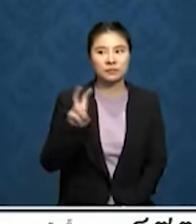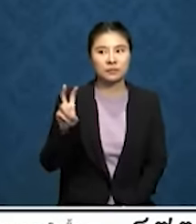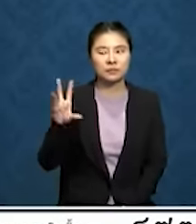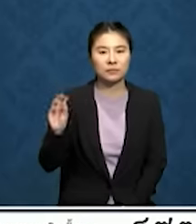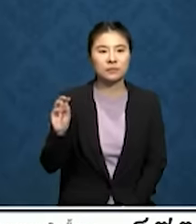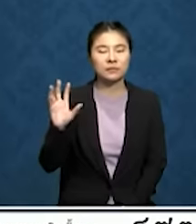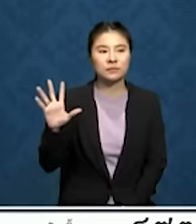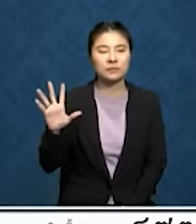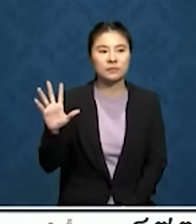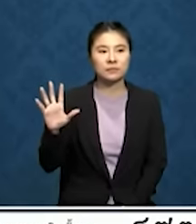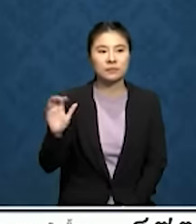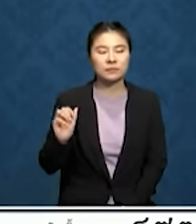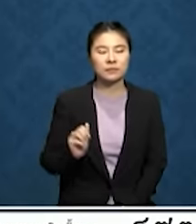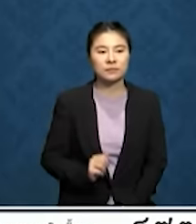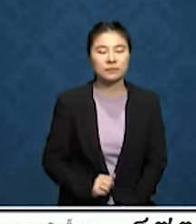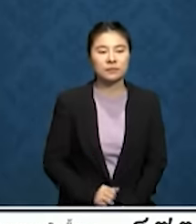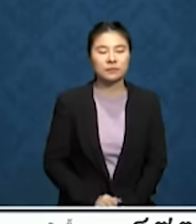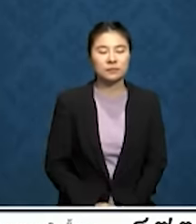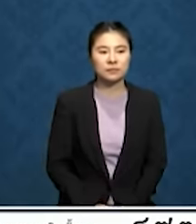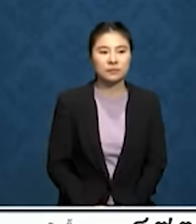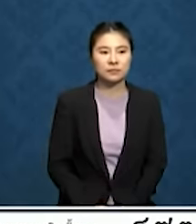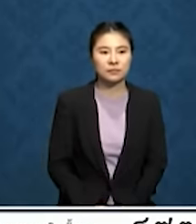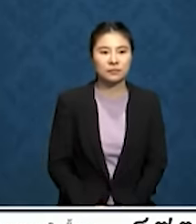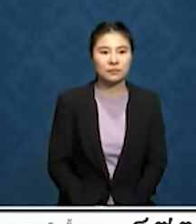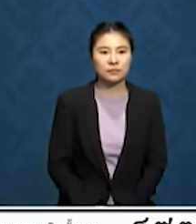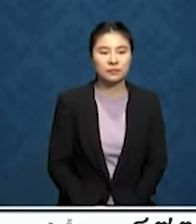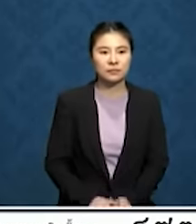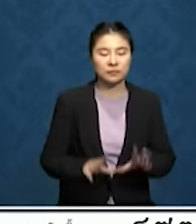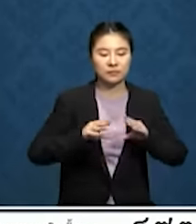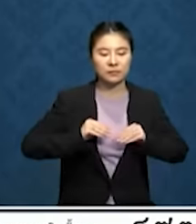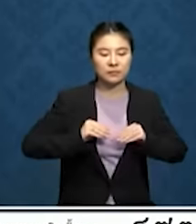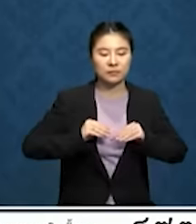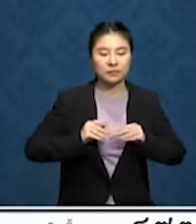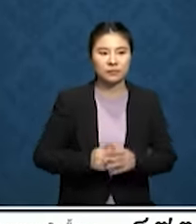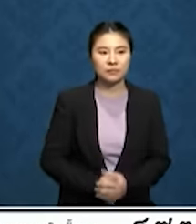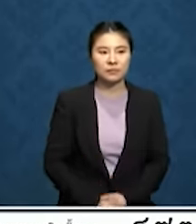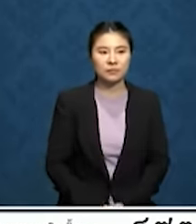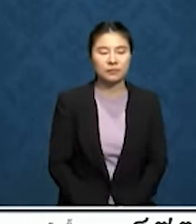255นายพิพิธรัตนลักษณ ์เห็นชอบครับ